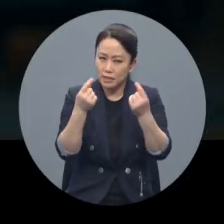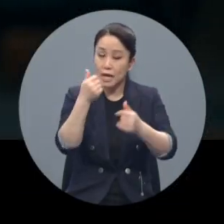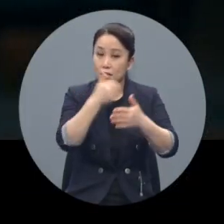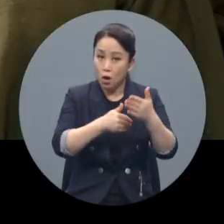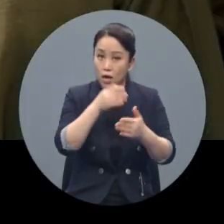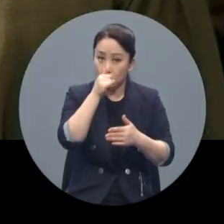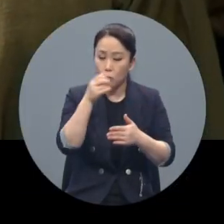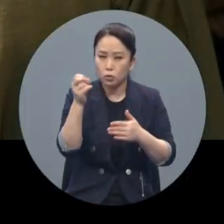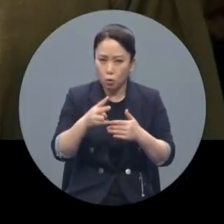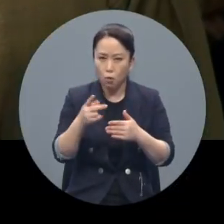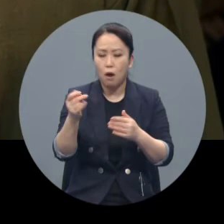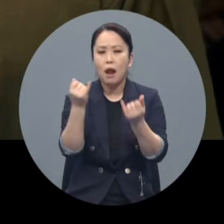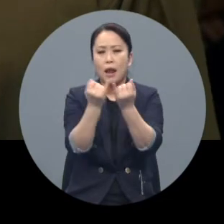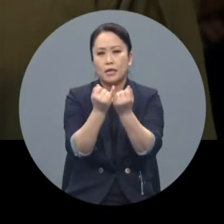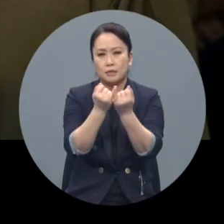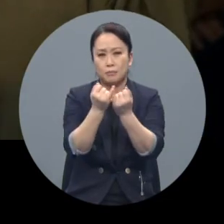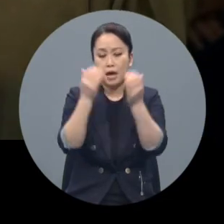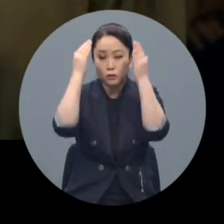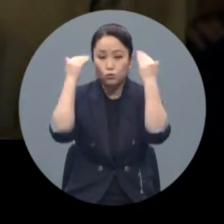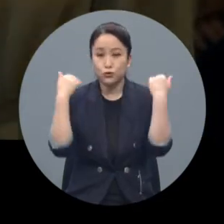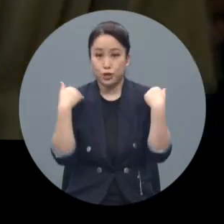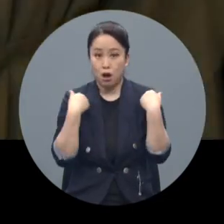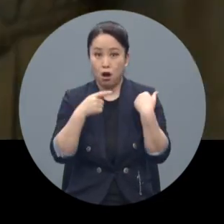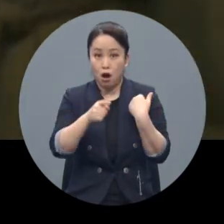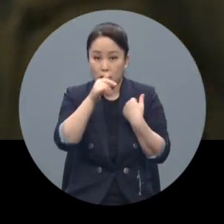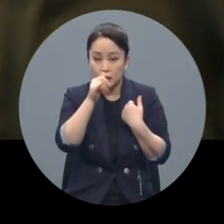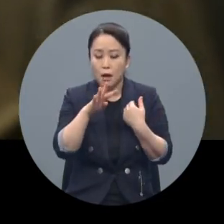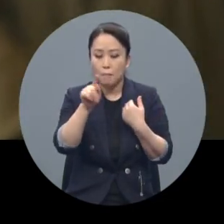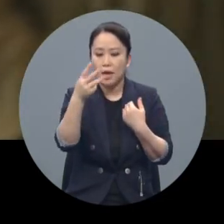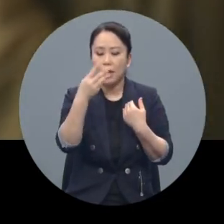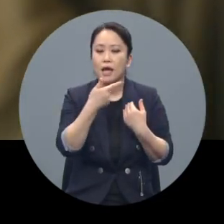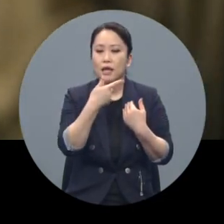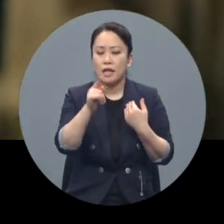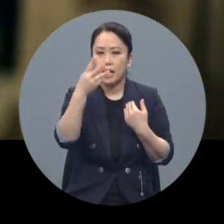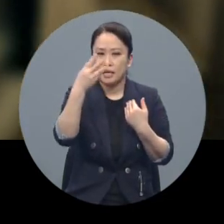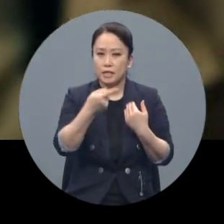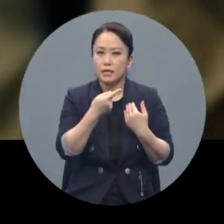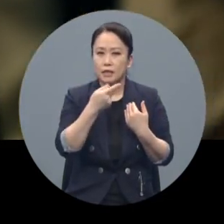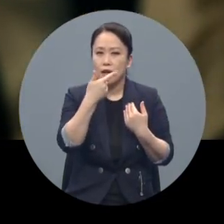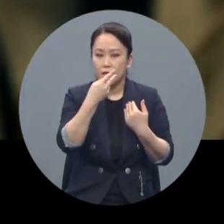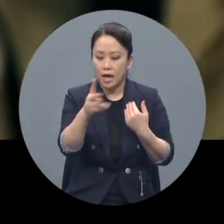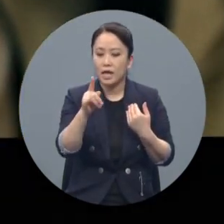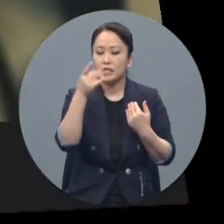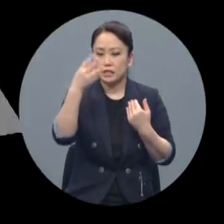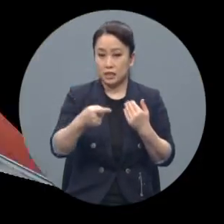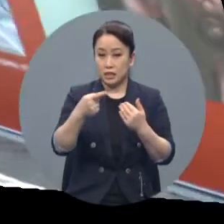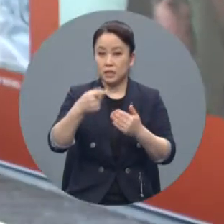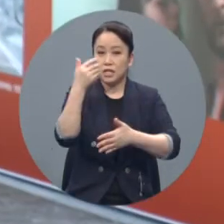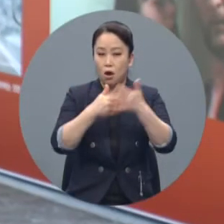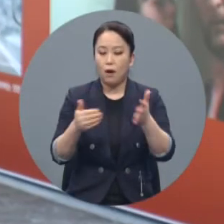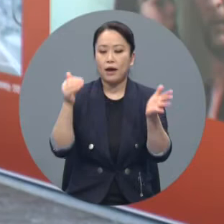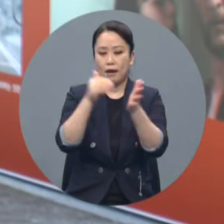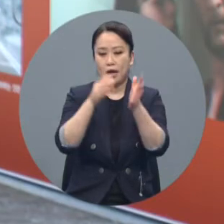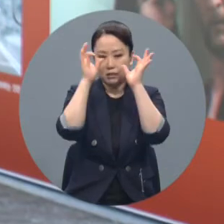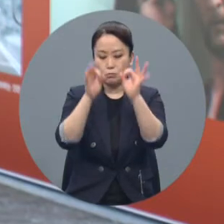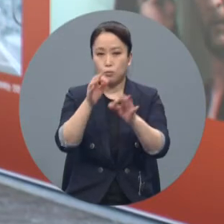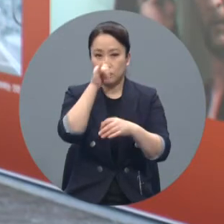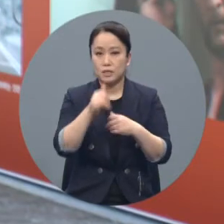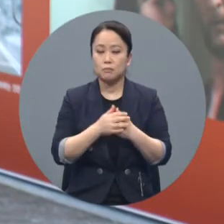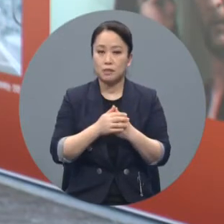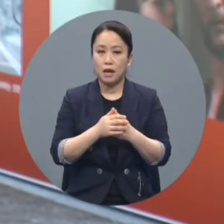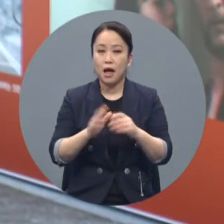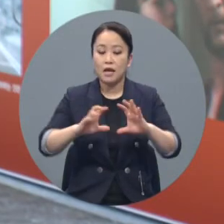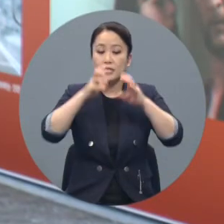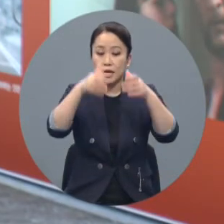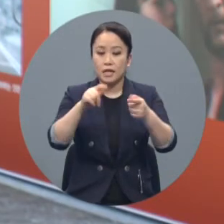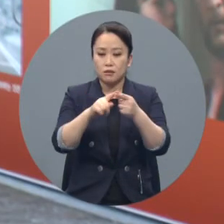이탈리아 레즈비언 수녀의 실화를 다룬 베네데타까지 영화의 전당 야외 극장에서 상영됩니다. 세계적인